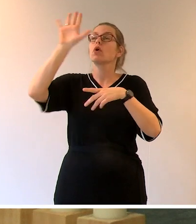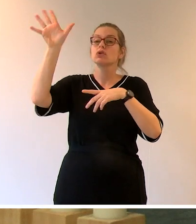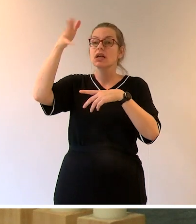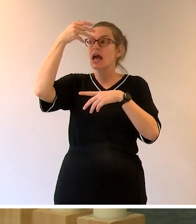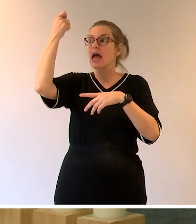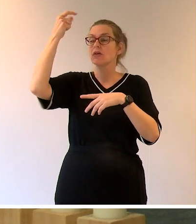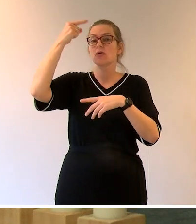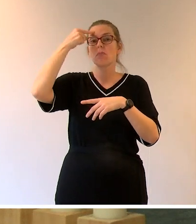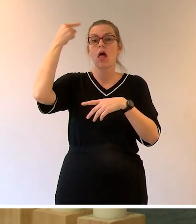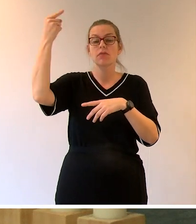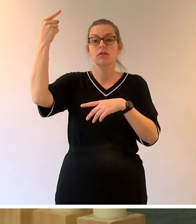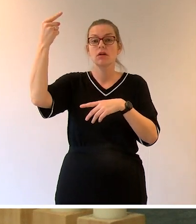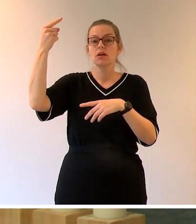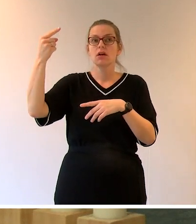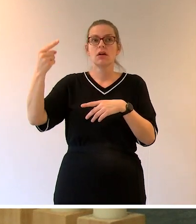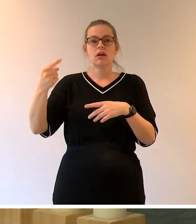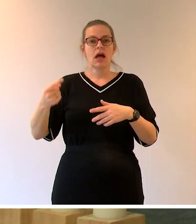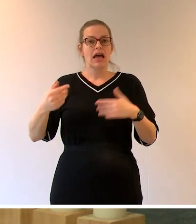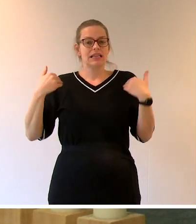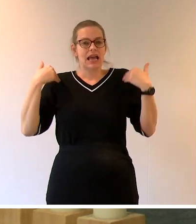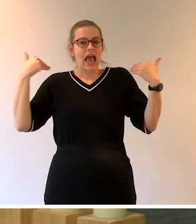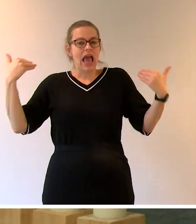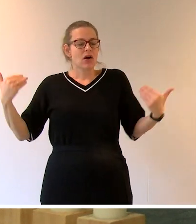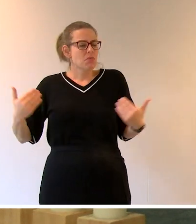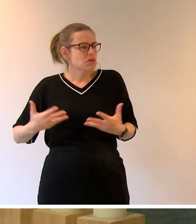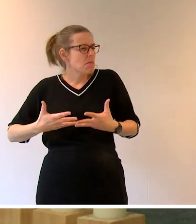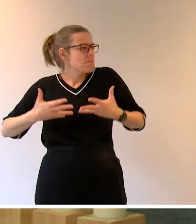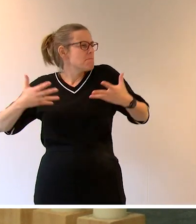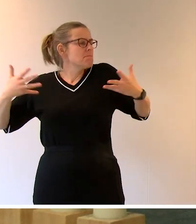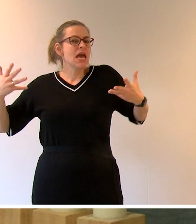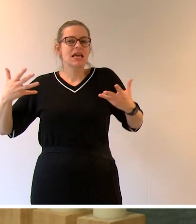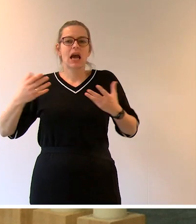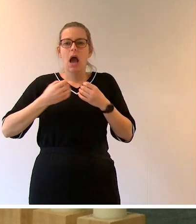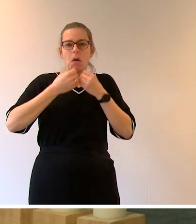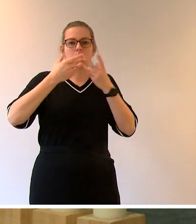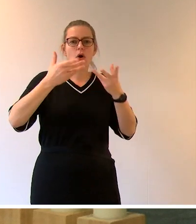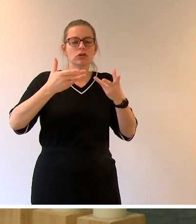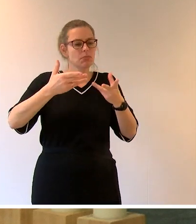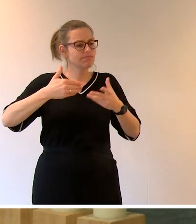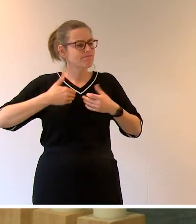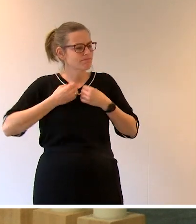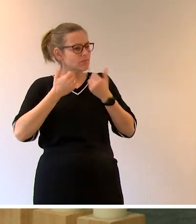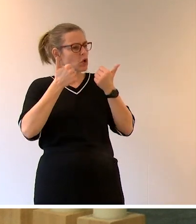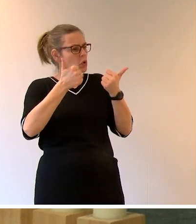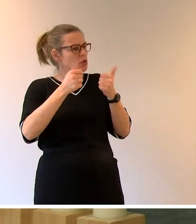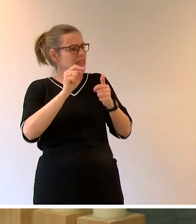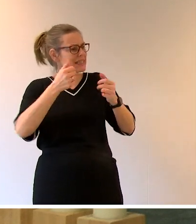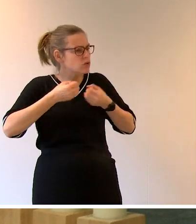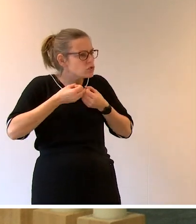En dan komt die engel met een mega boodschap. Ik breng u het goede nieuws,